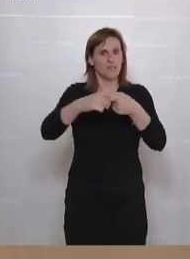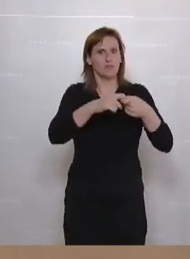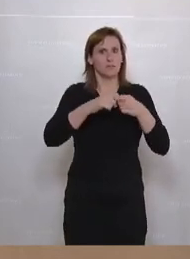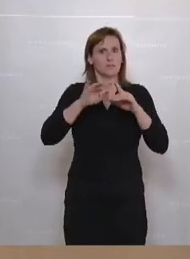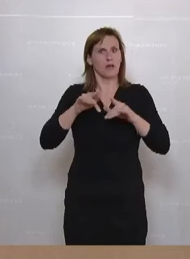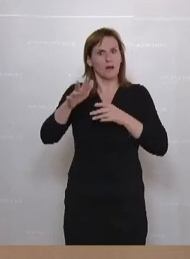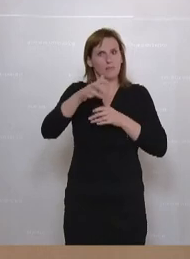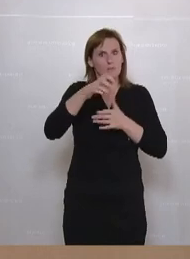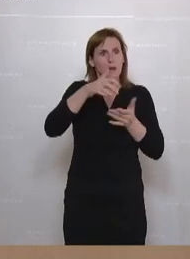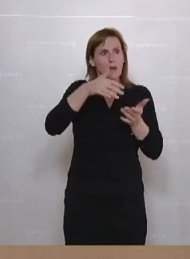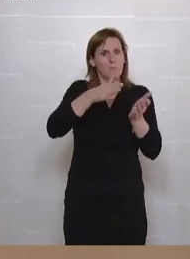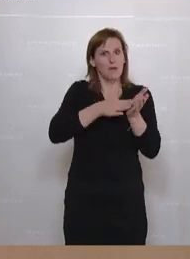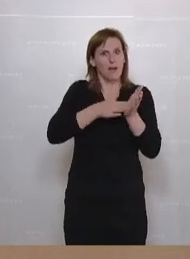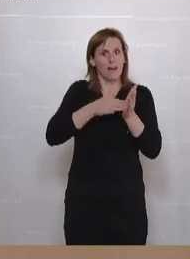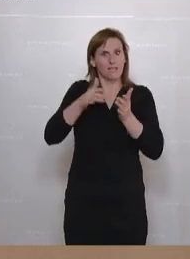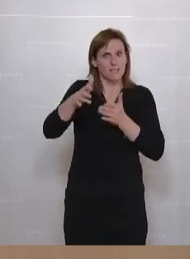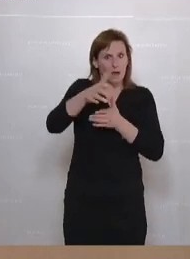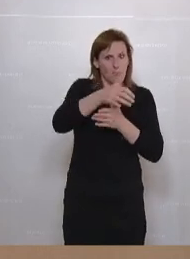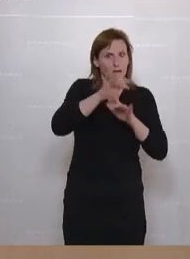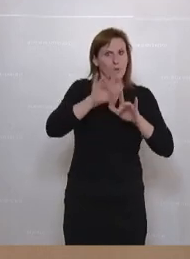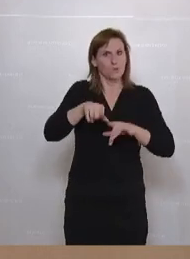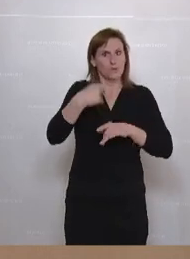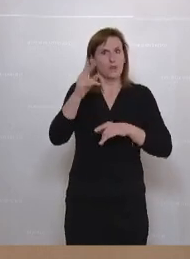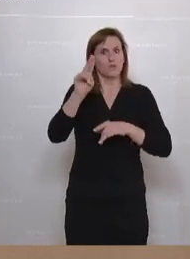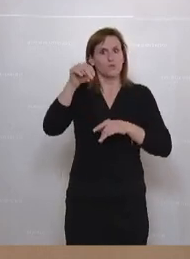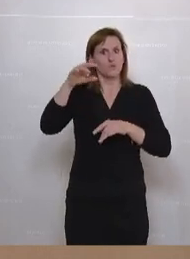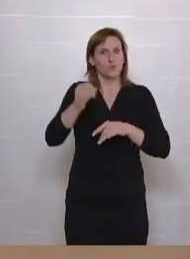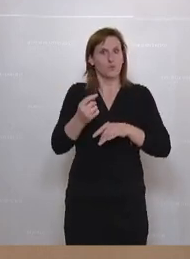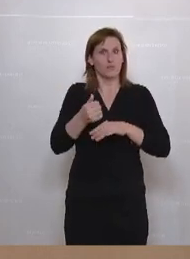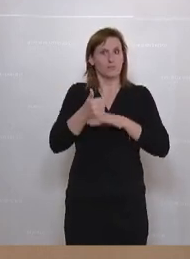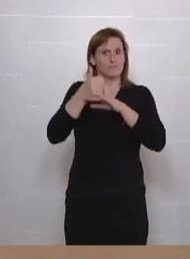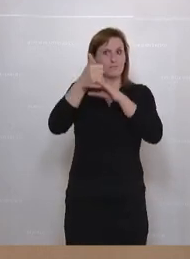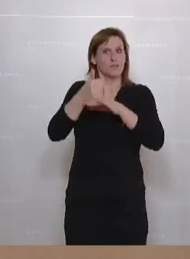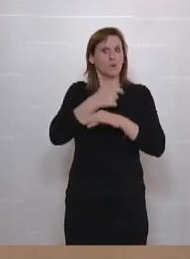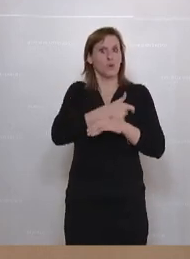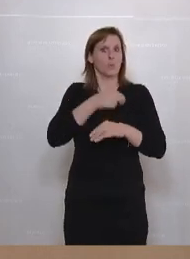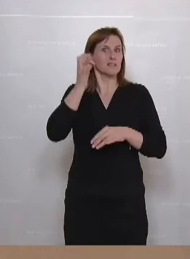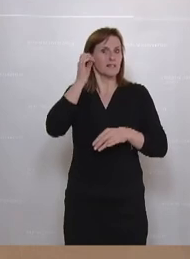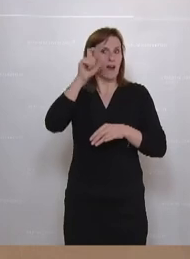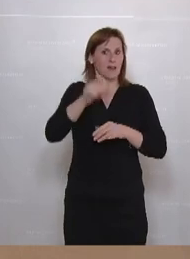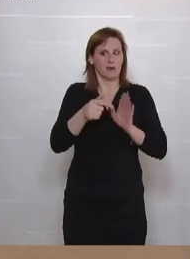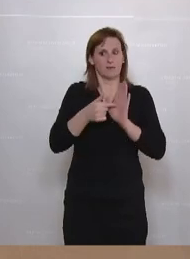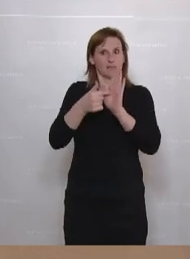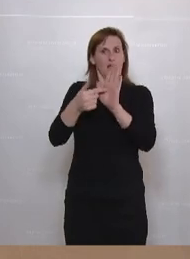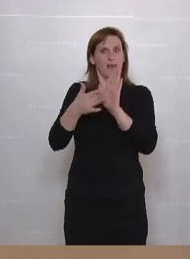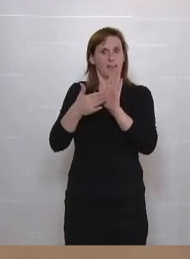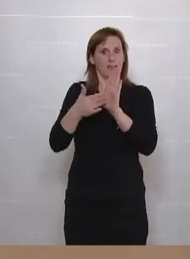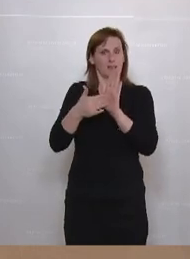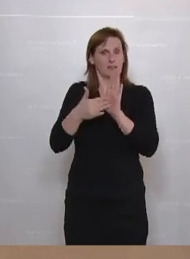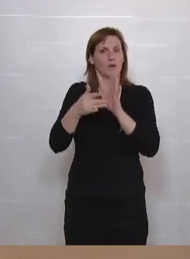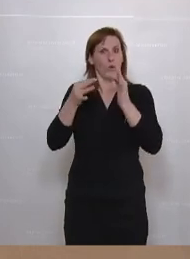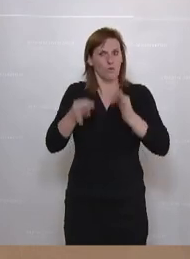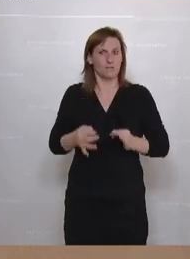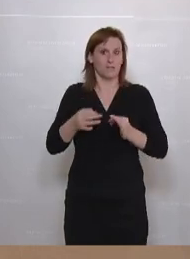Bericht vorlegt, der UNO-Hochkommissarin und die dann sozusagen offiziell, wenn man will, in Anführungszeichen, die